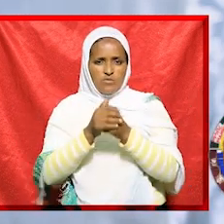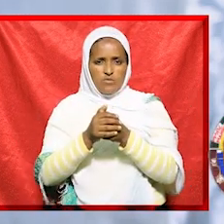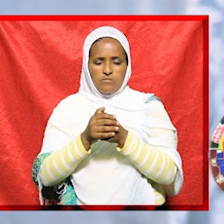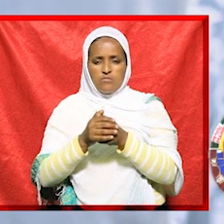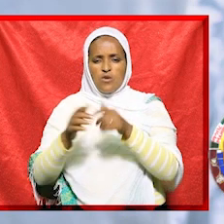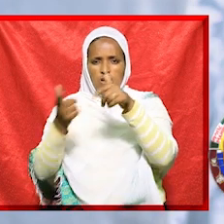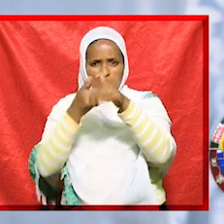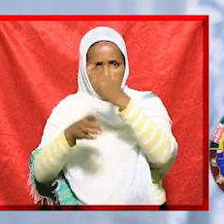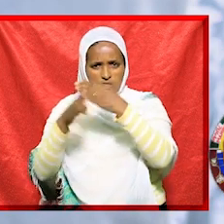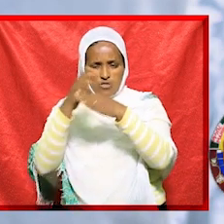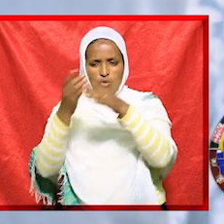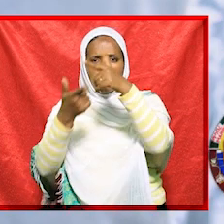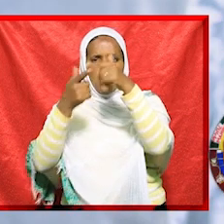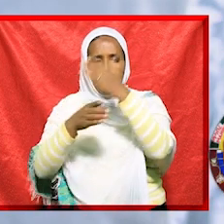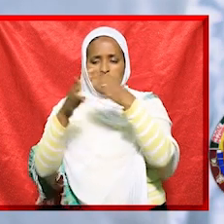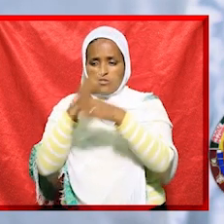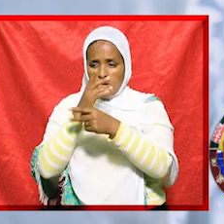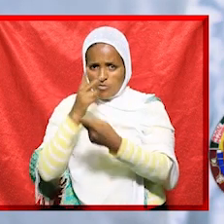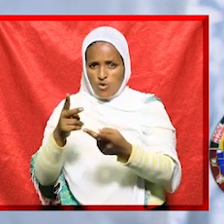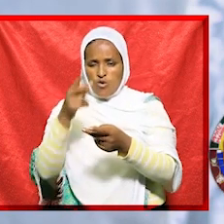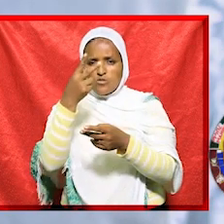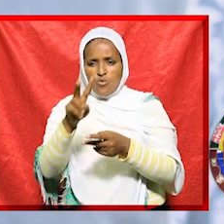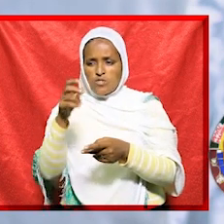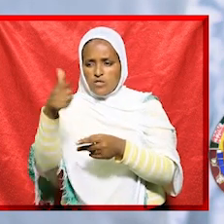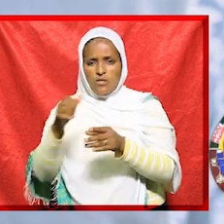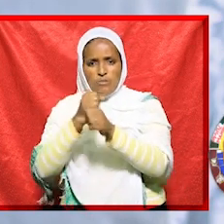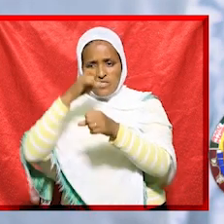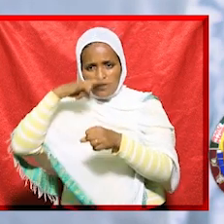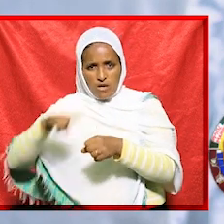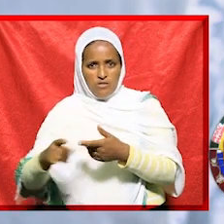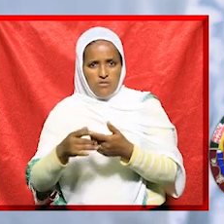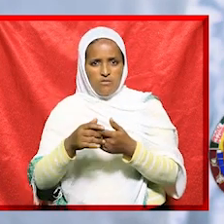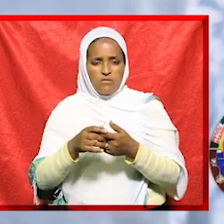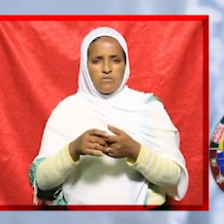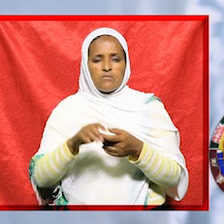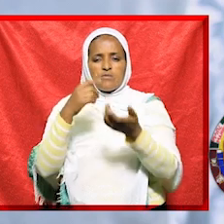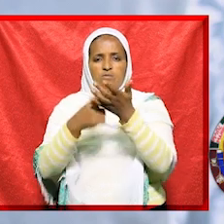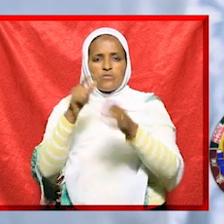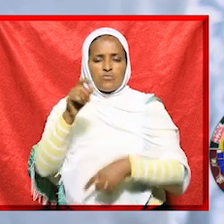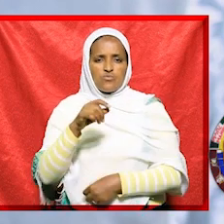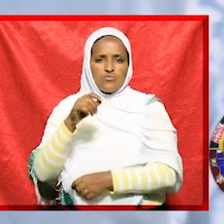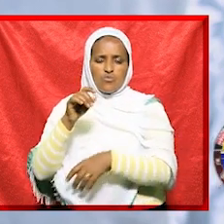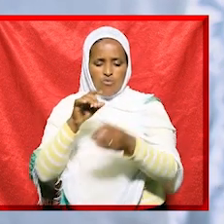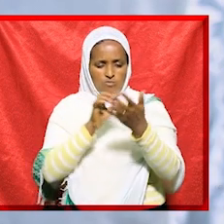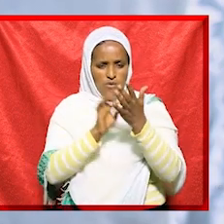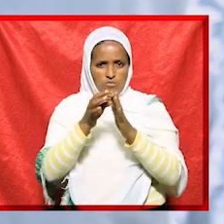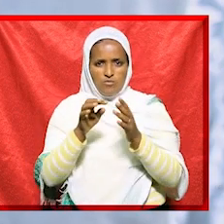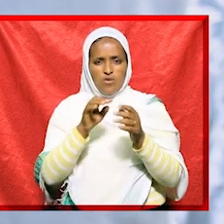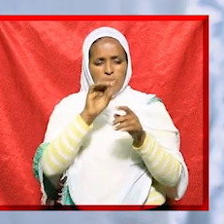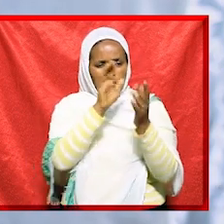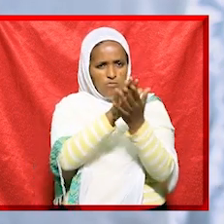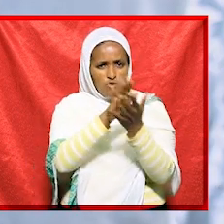በትልልቅ ፕራይቬት ዩኒቨርሲቲዎች ላይ ማን ነው ሃይ ስኩሎች ላይና እንደያ ደረጃዎች ላይ ቆም ታያዋቸው የ12 የ10 አመት ህፃናት